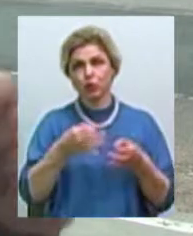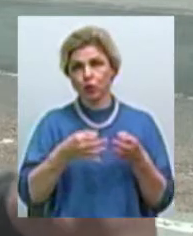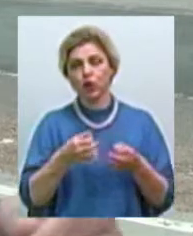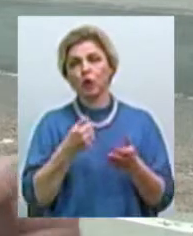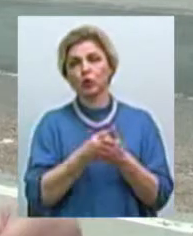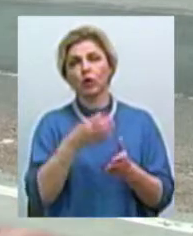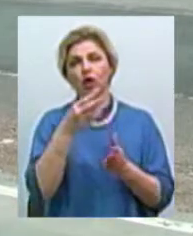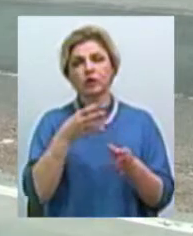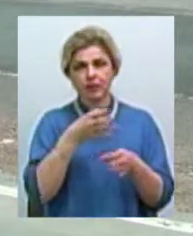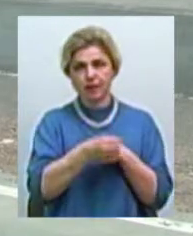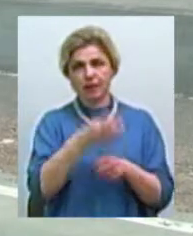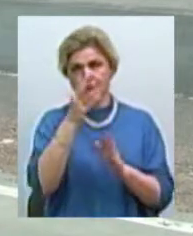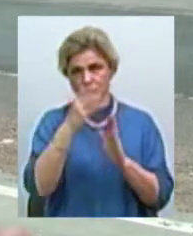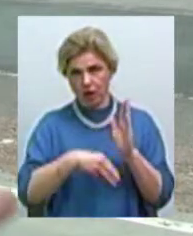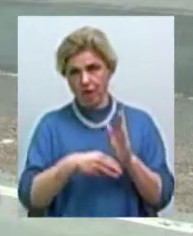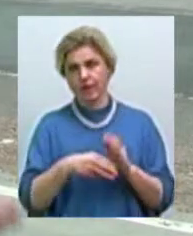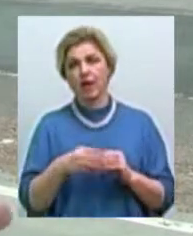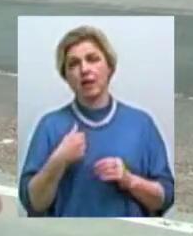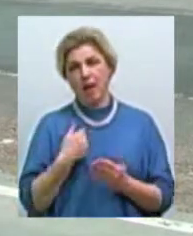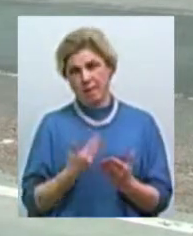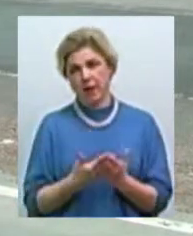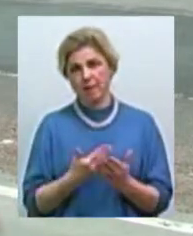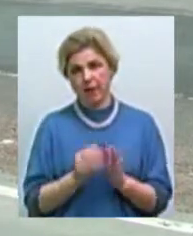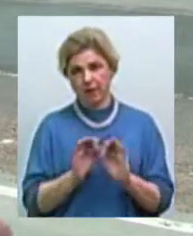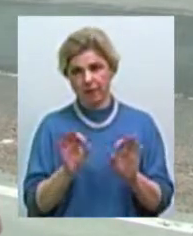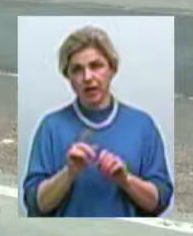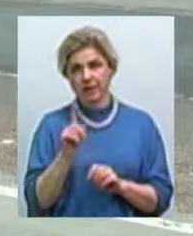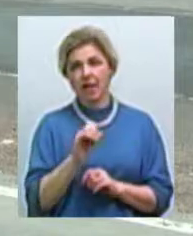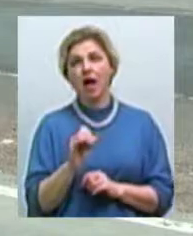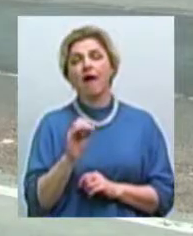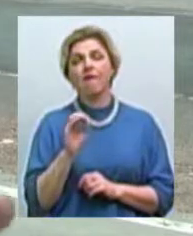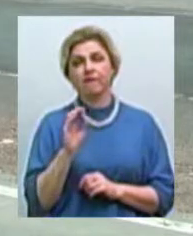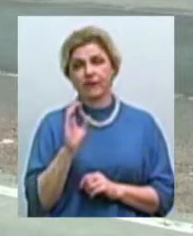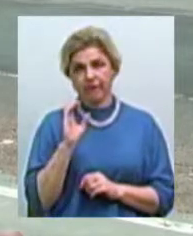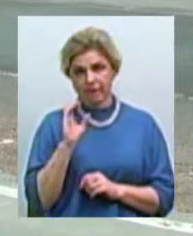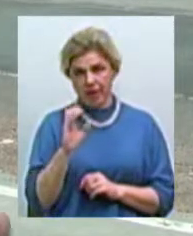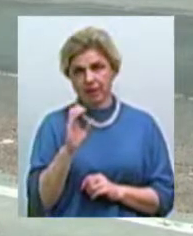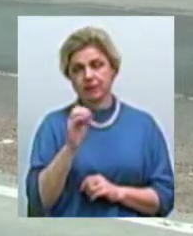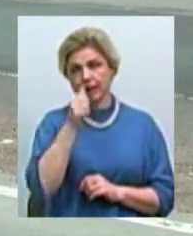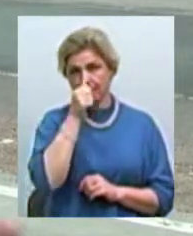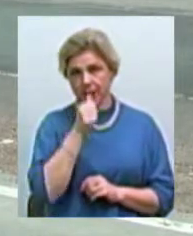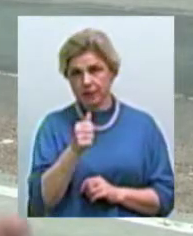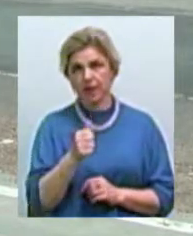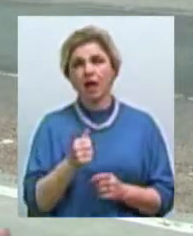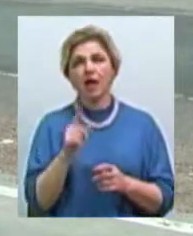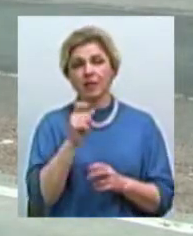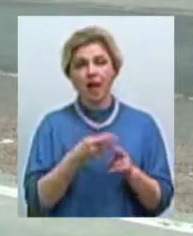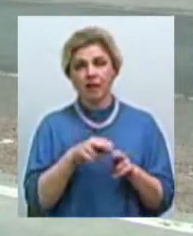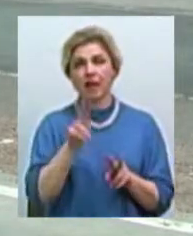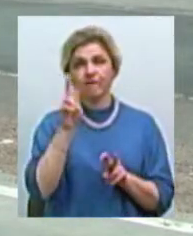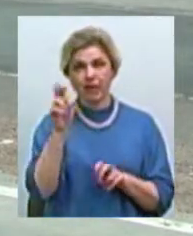бюджету ці штрафні санкції. Я вам приведу приклад, що за вересень місяць, чисто за вересень місяць, ми на дану